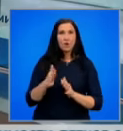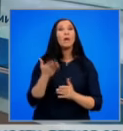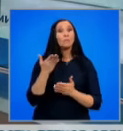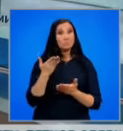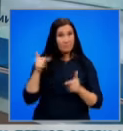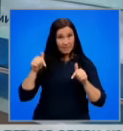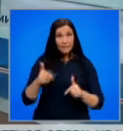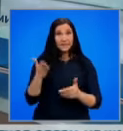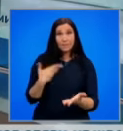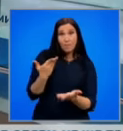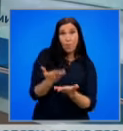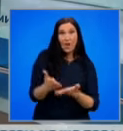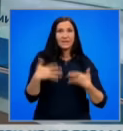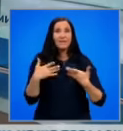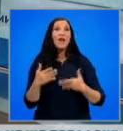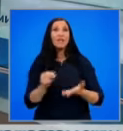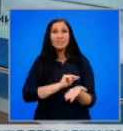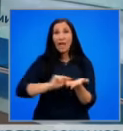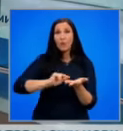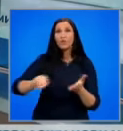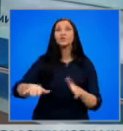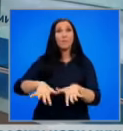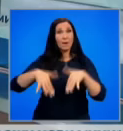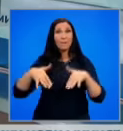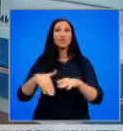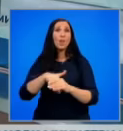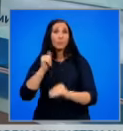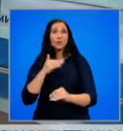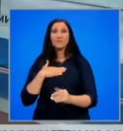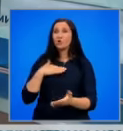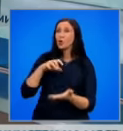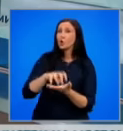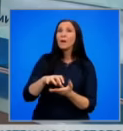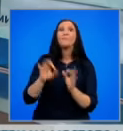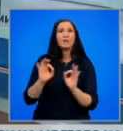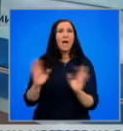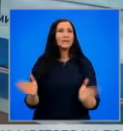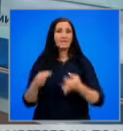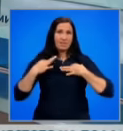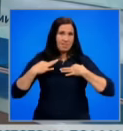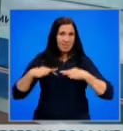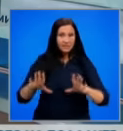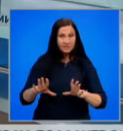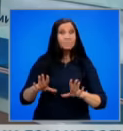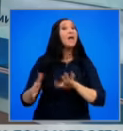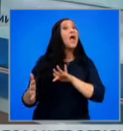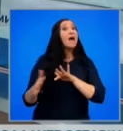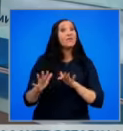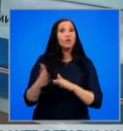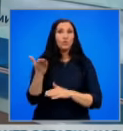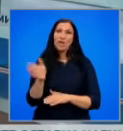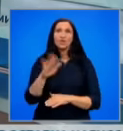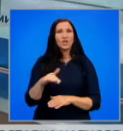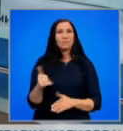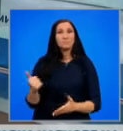те са подали заявления в деловодството на парламента, че напускат своята група и така на практика стават независими. Най-вероятно те